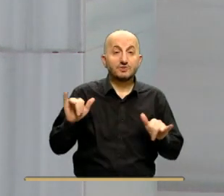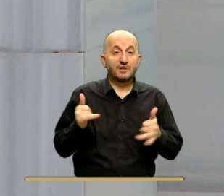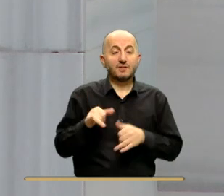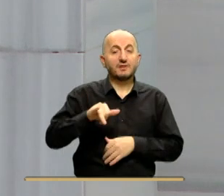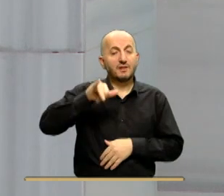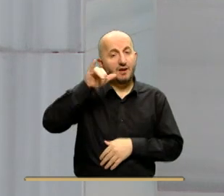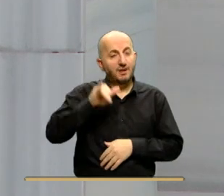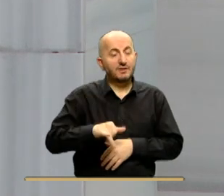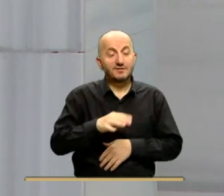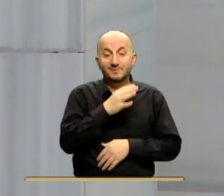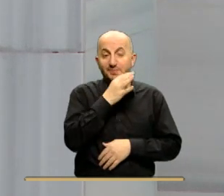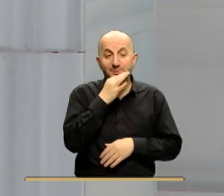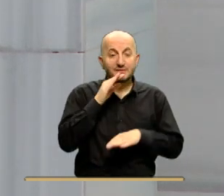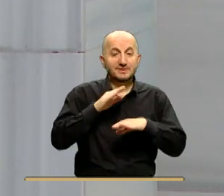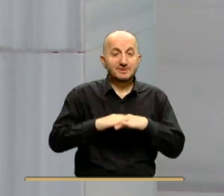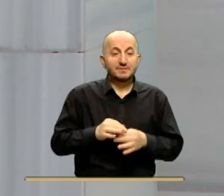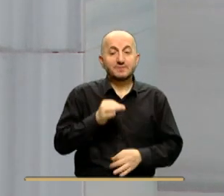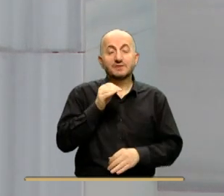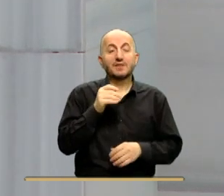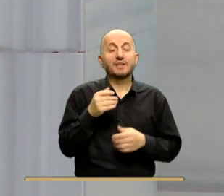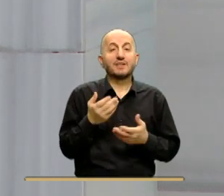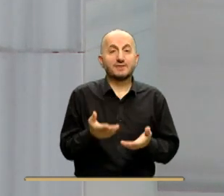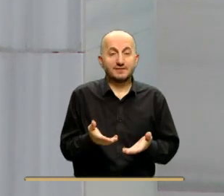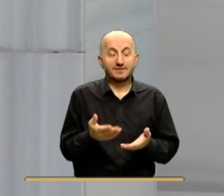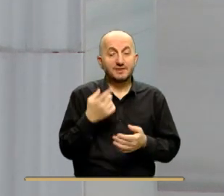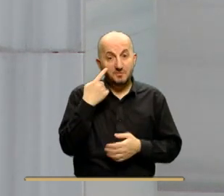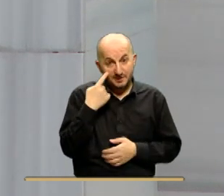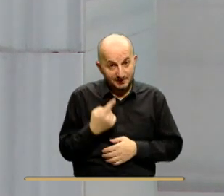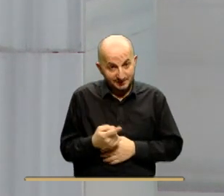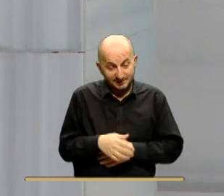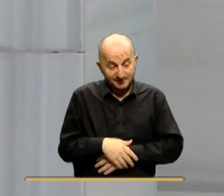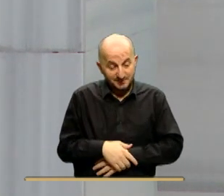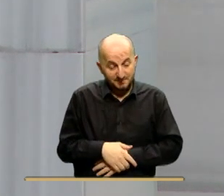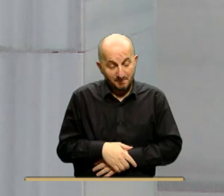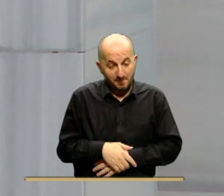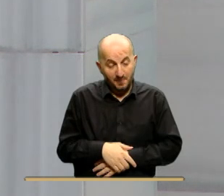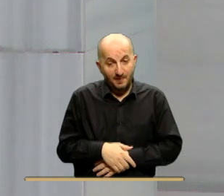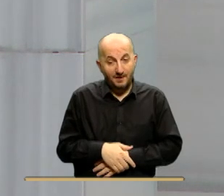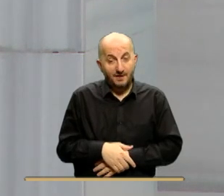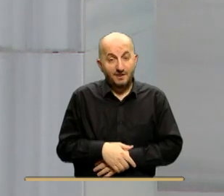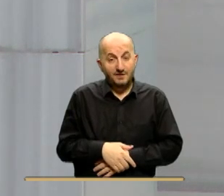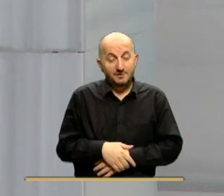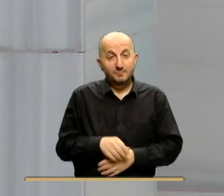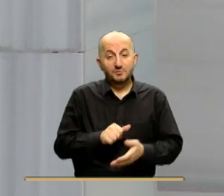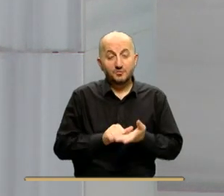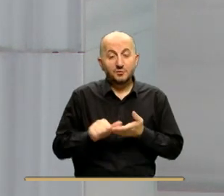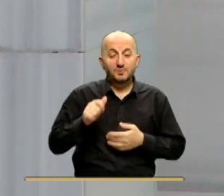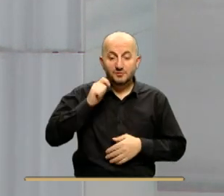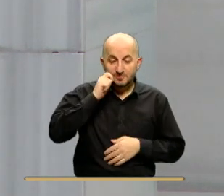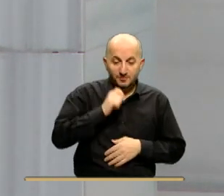hak eden bahtiyarlardan eylesin. Bakınız, bunu aslında bütün